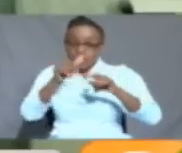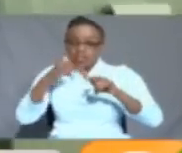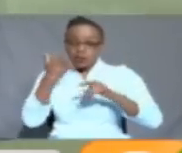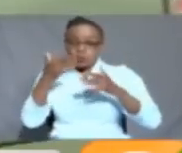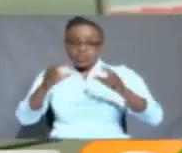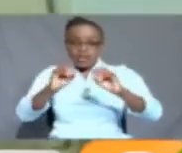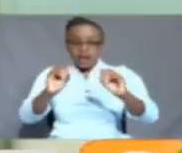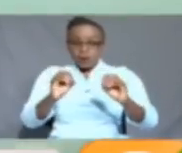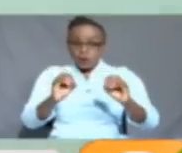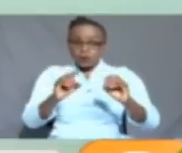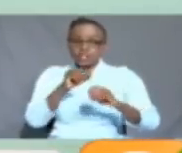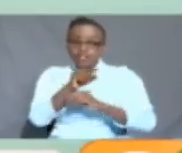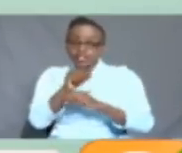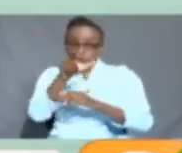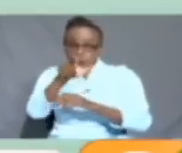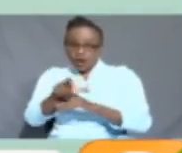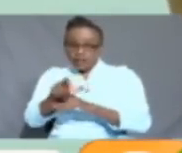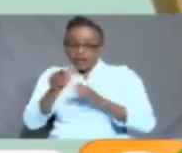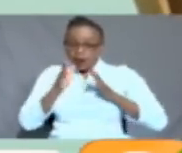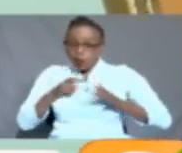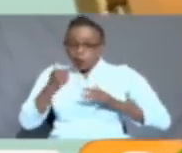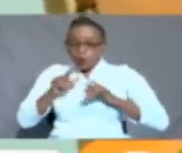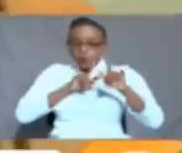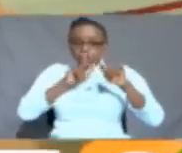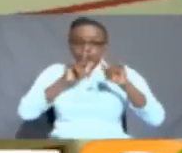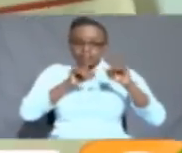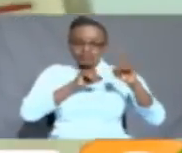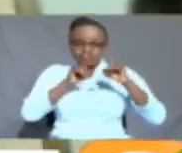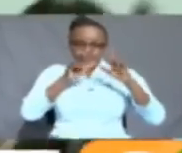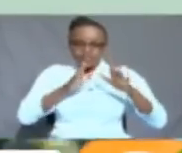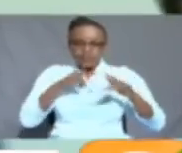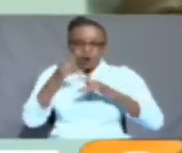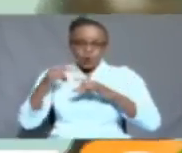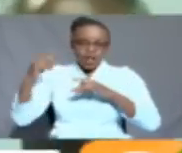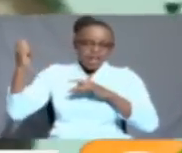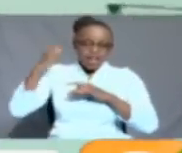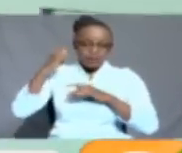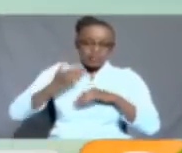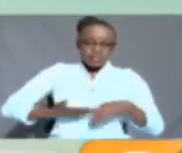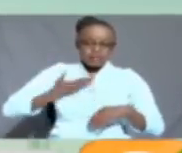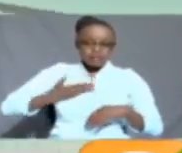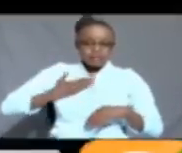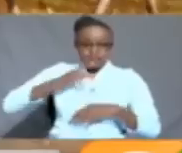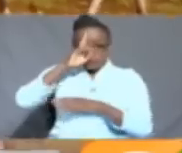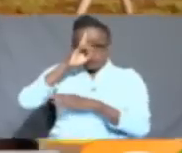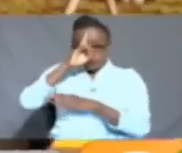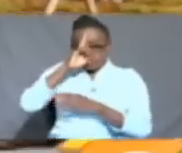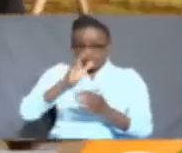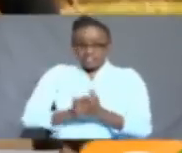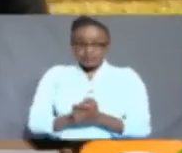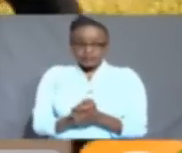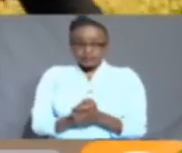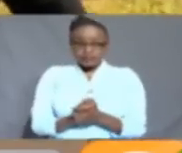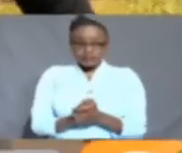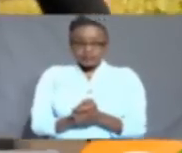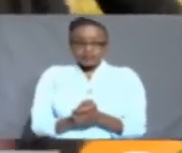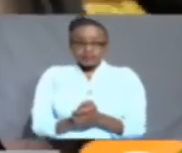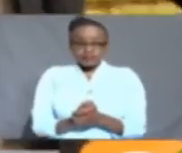wasiokuwemo. Huyu hapa ni mmoja wa wasafiri ambaye aliangukiwa na hasira za polisi.